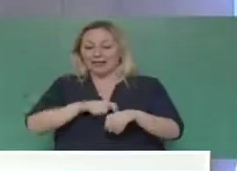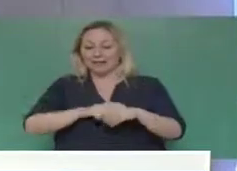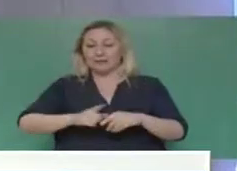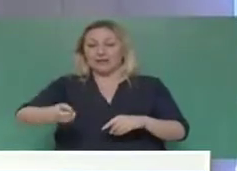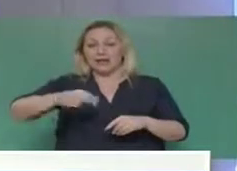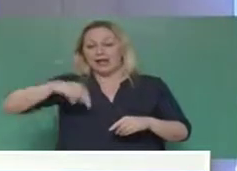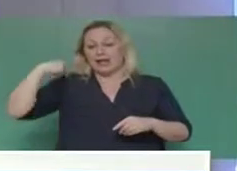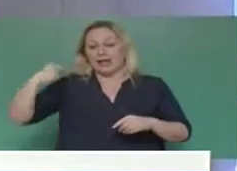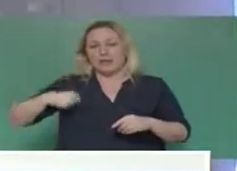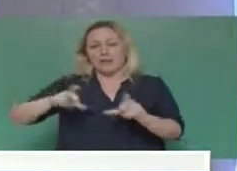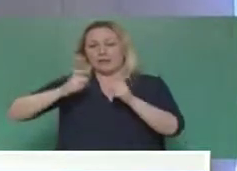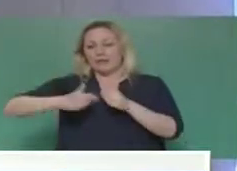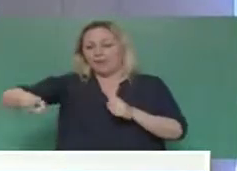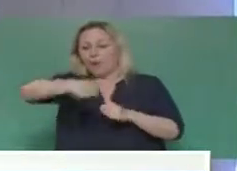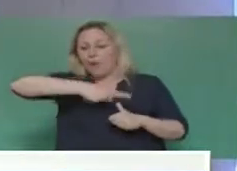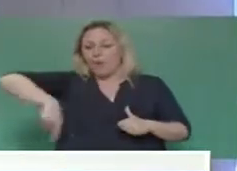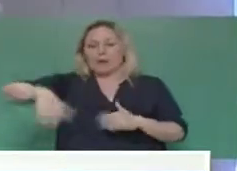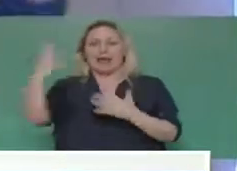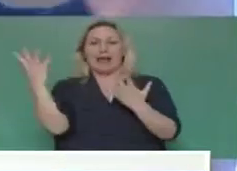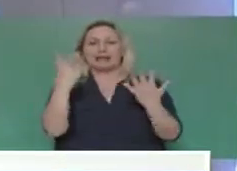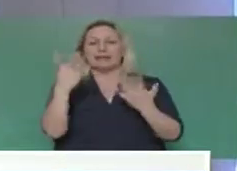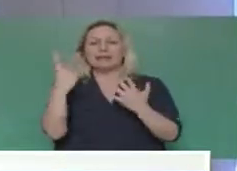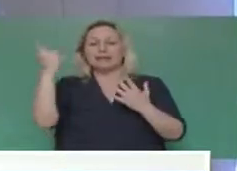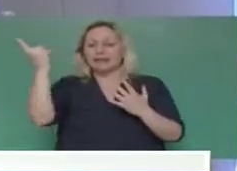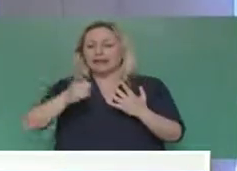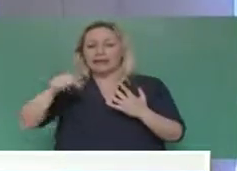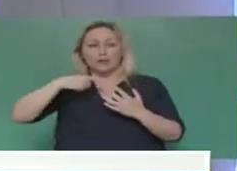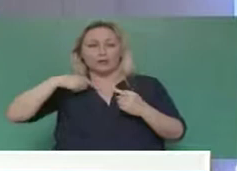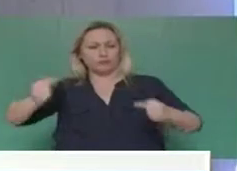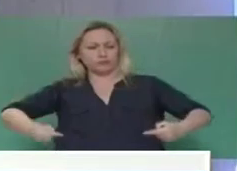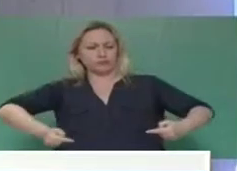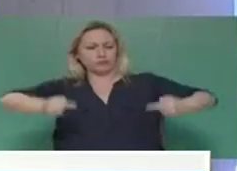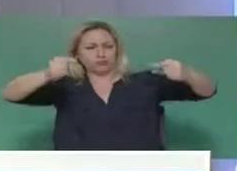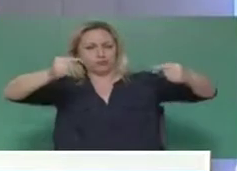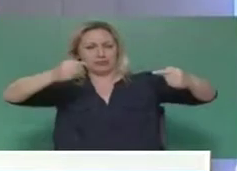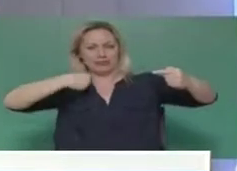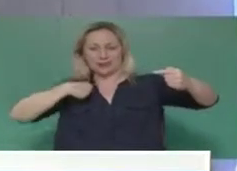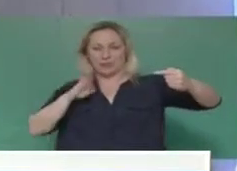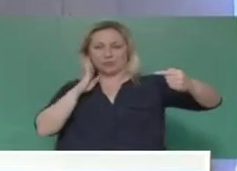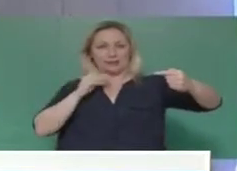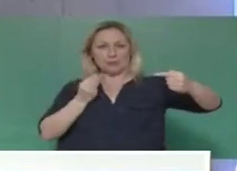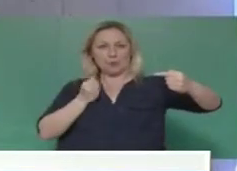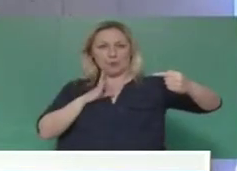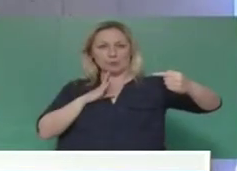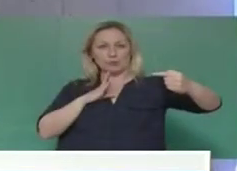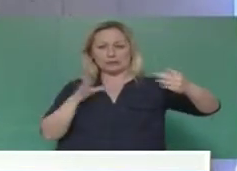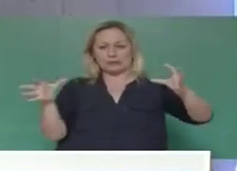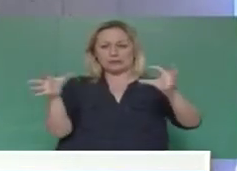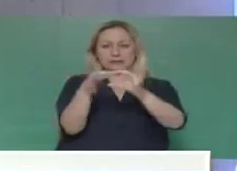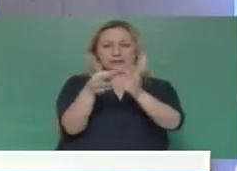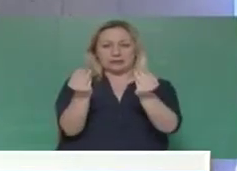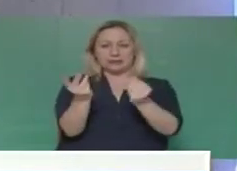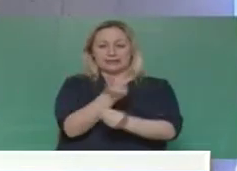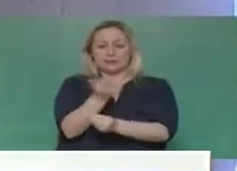το 99% της τοπικής αυτοδιοίκησης των φορέων είναι απέναντι με σκληρό τρόπο και αυτός θα πρέπει να τα παντρέψει. Και